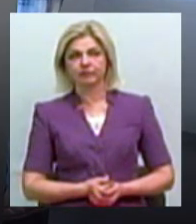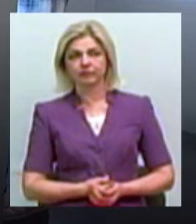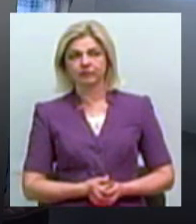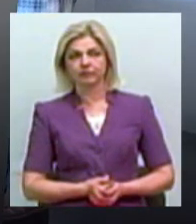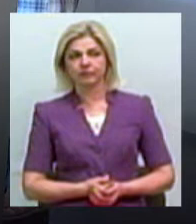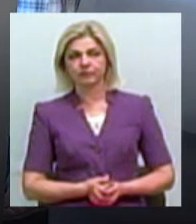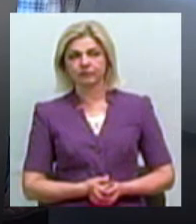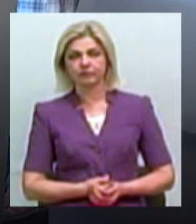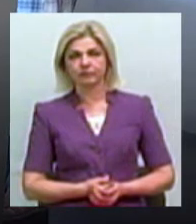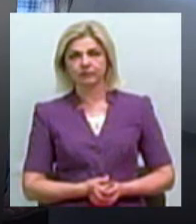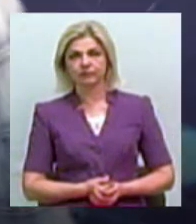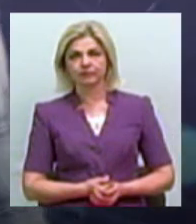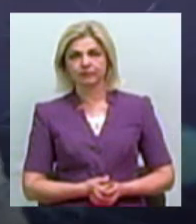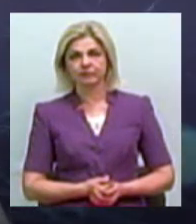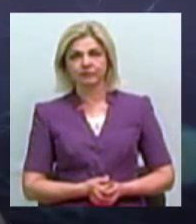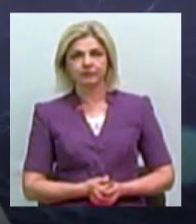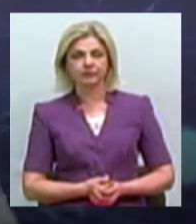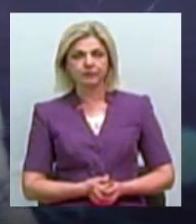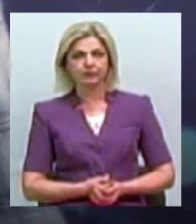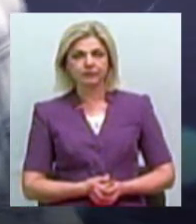Ну, конечно,